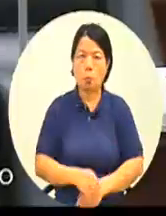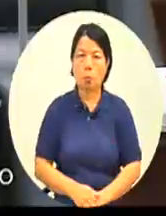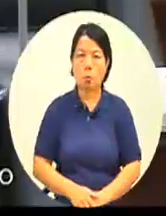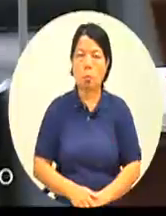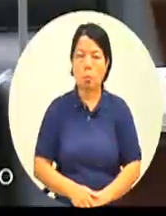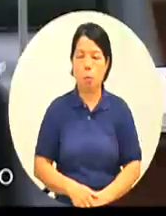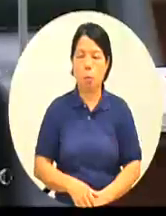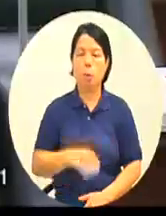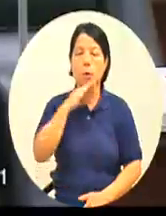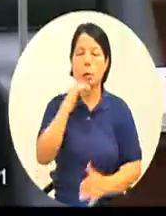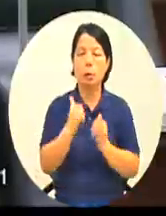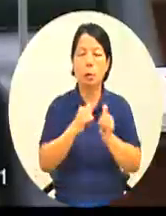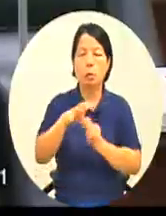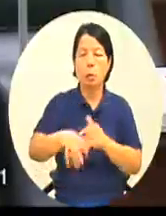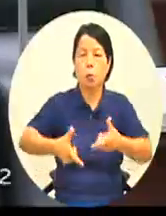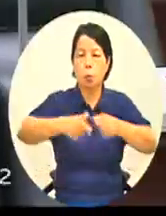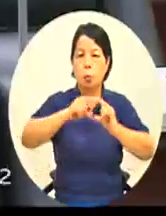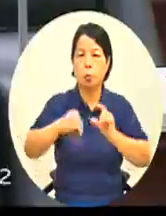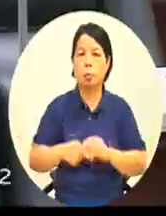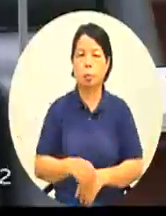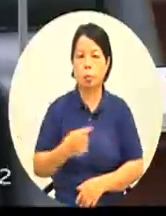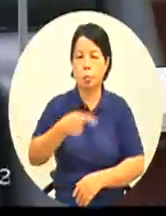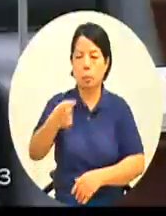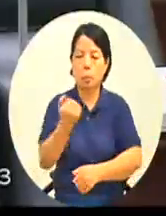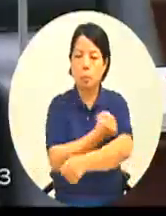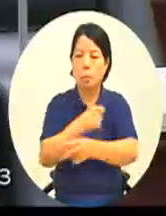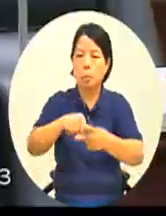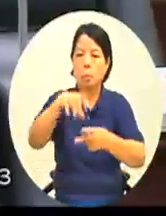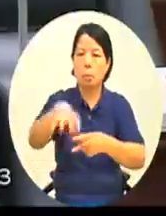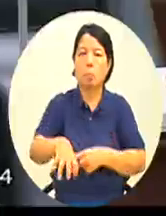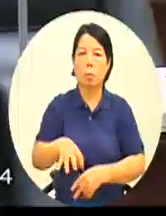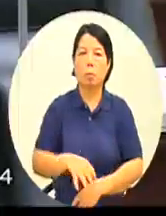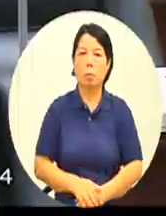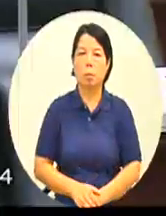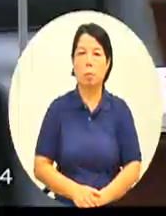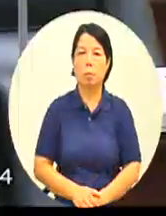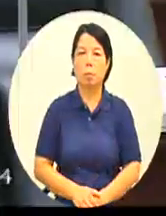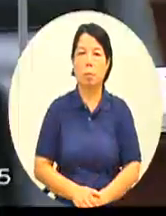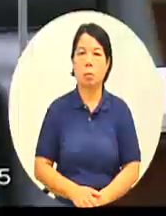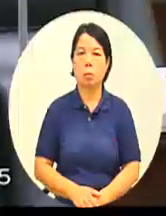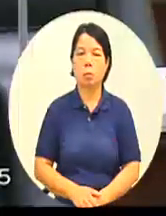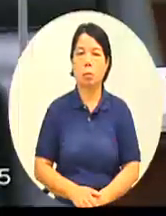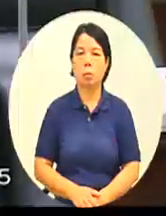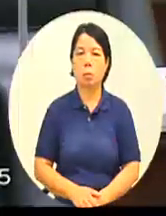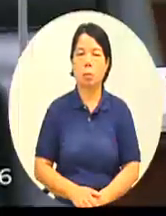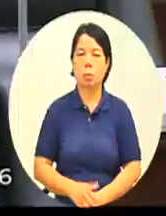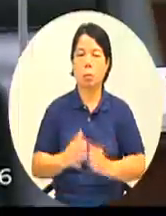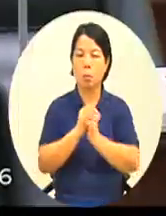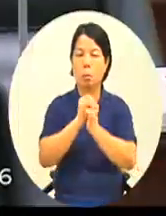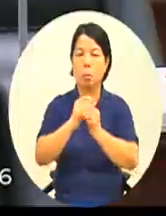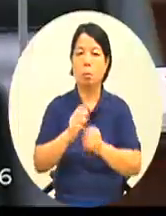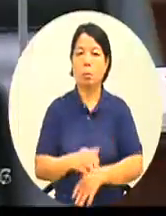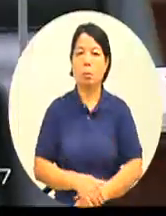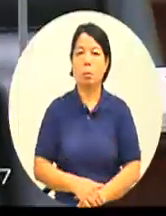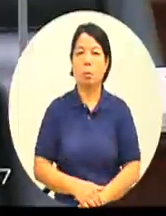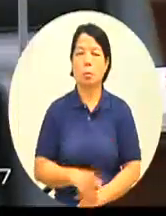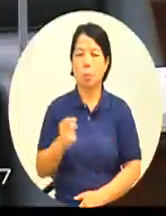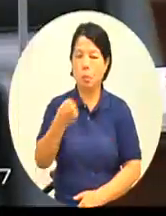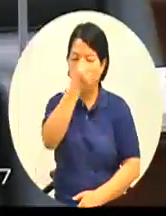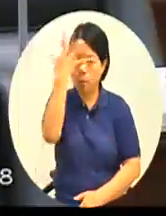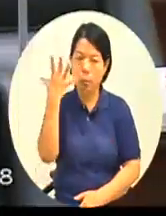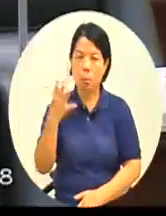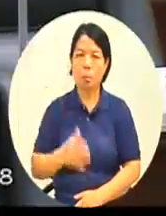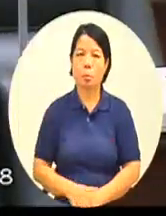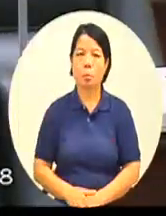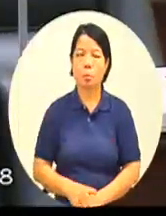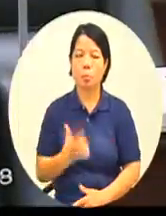会局来回答。那接下来我想要请教劳工局我想劳工局长先恭喜您以非常年轻，然后